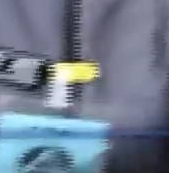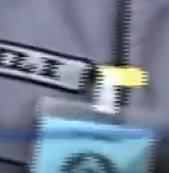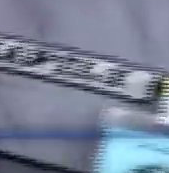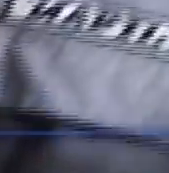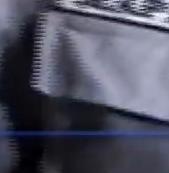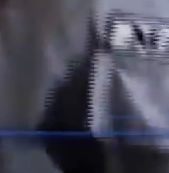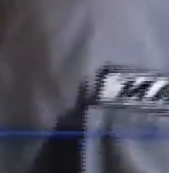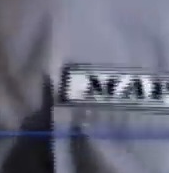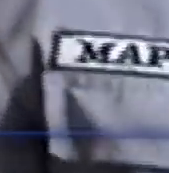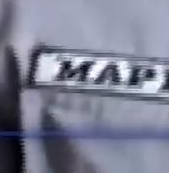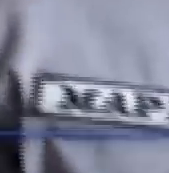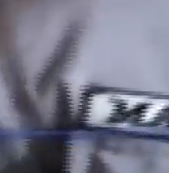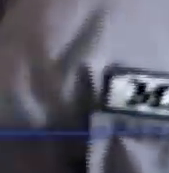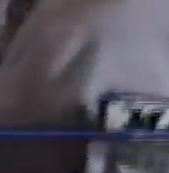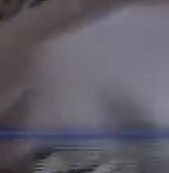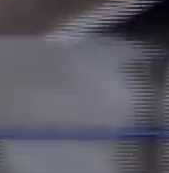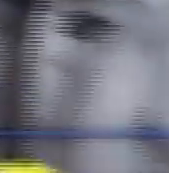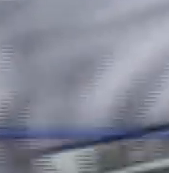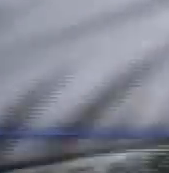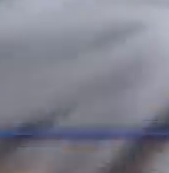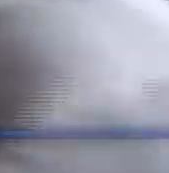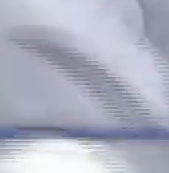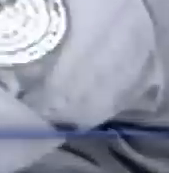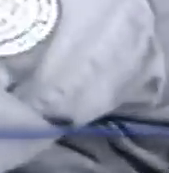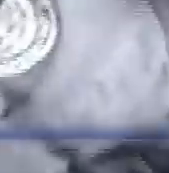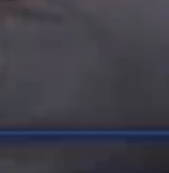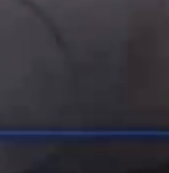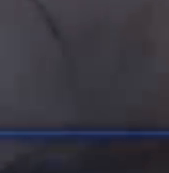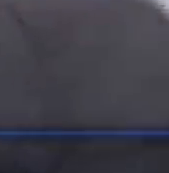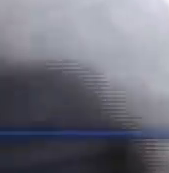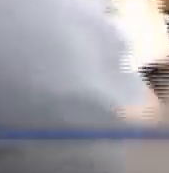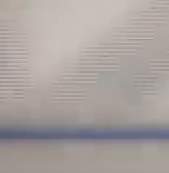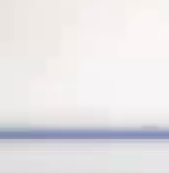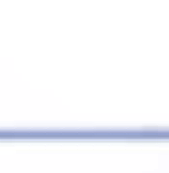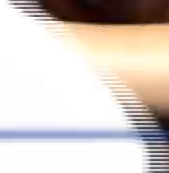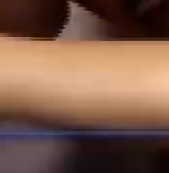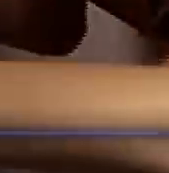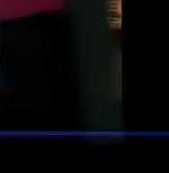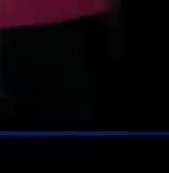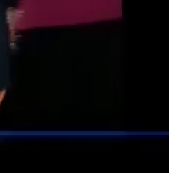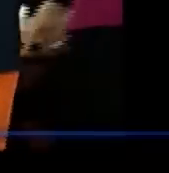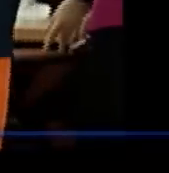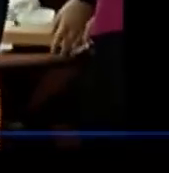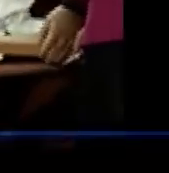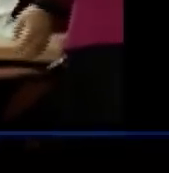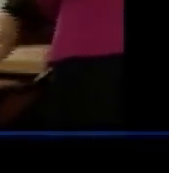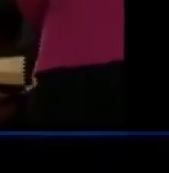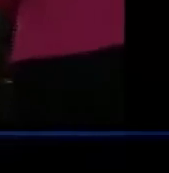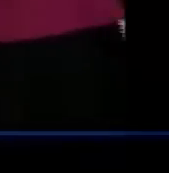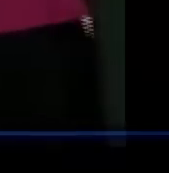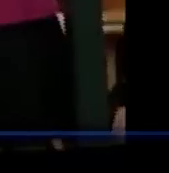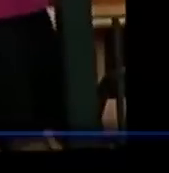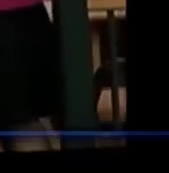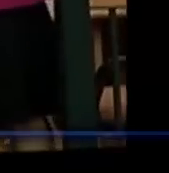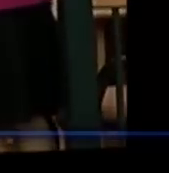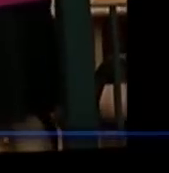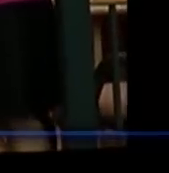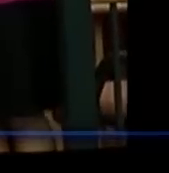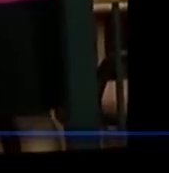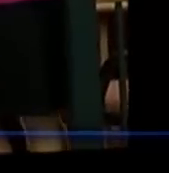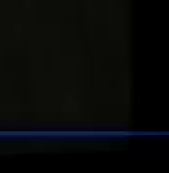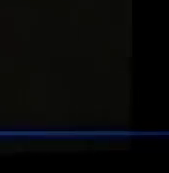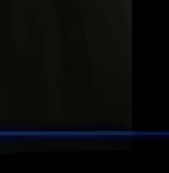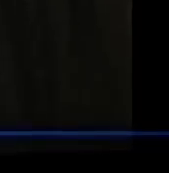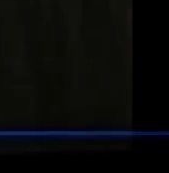Susunod, Janet Lim Napoles, pinawalang sala ng Sandigan Bayan sa 16 na kaso kugnay sa PDAF scam ni Senator Bong Revilla Jr.